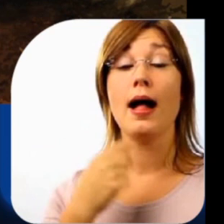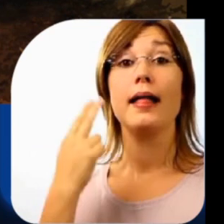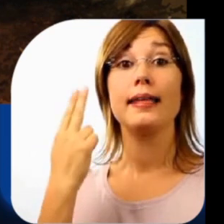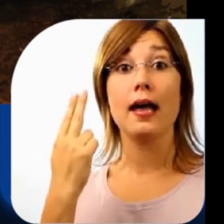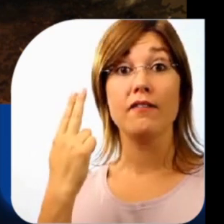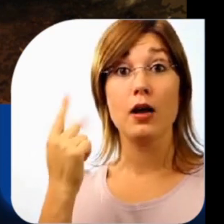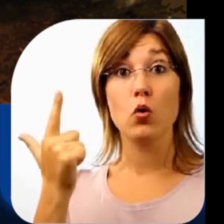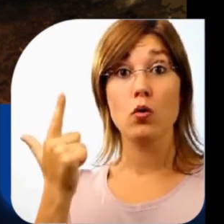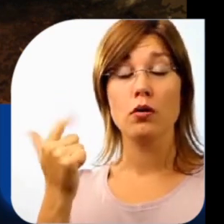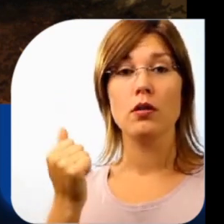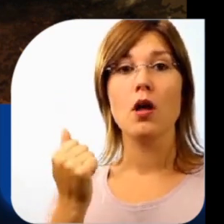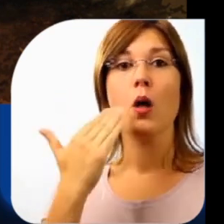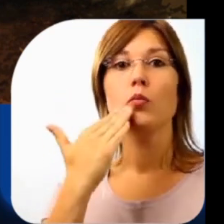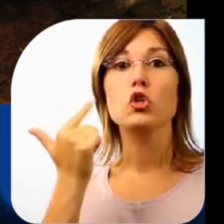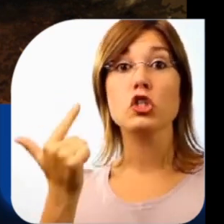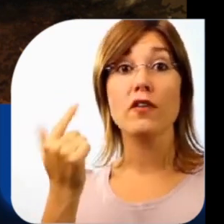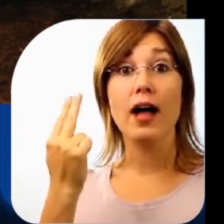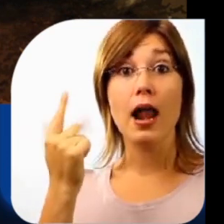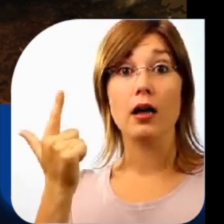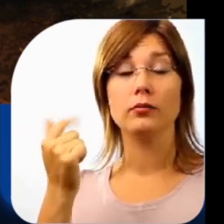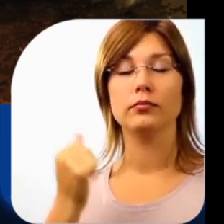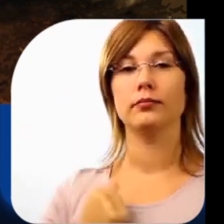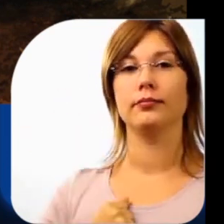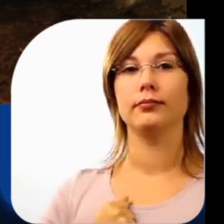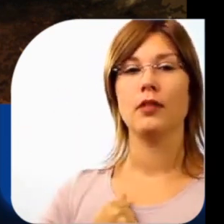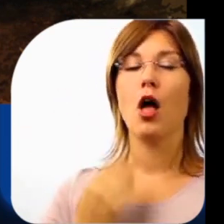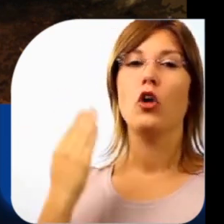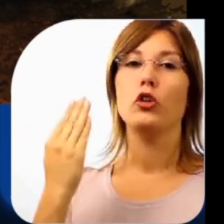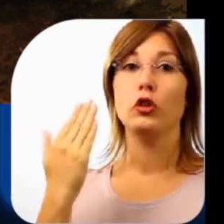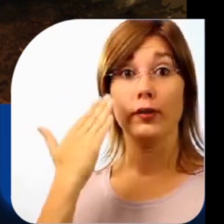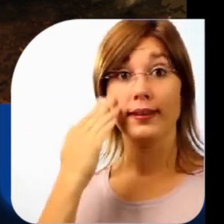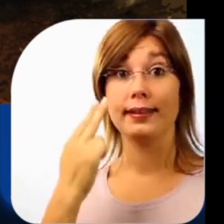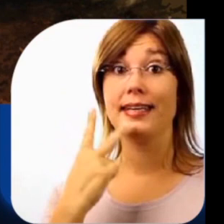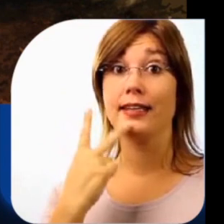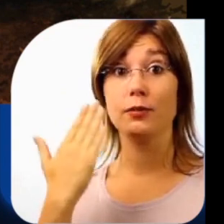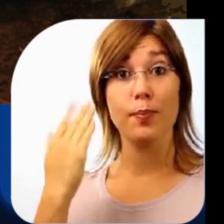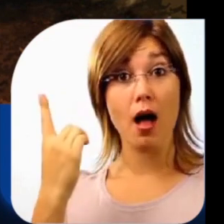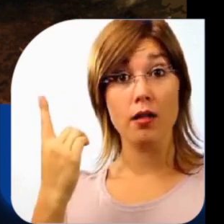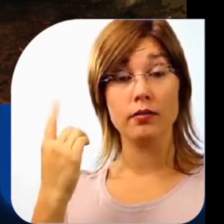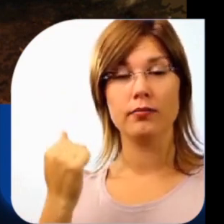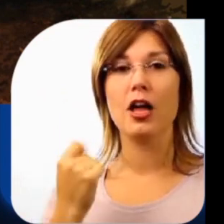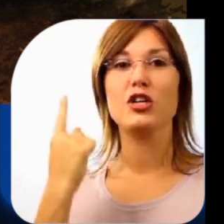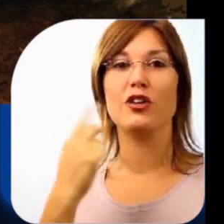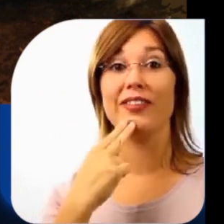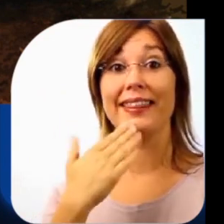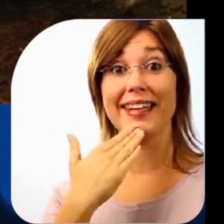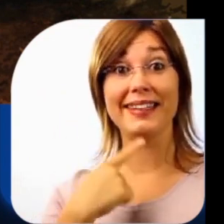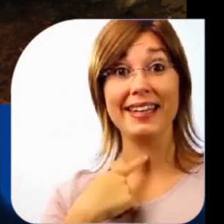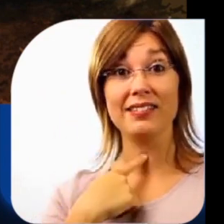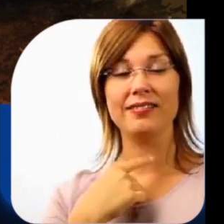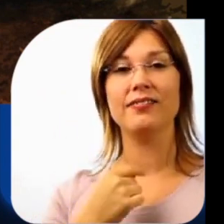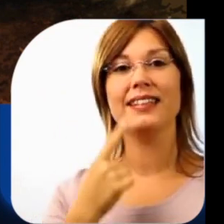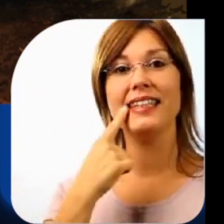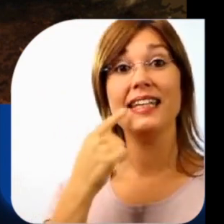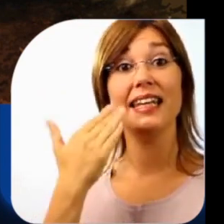perdu Cavallo, mon cheval. Ne t'inquiète pas, je vais